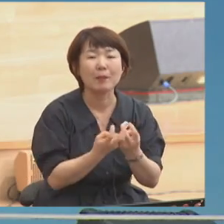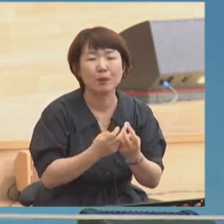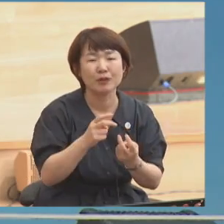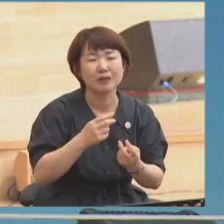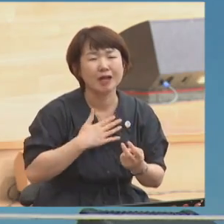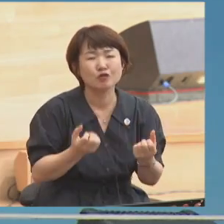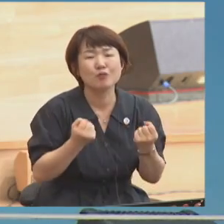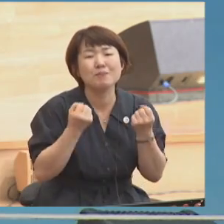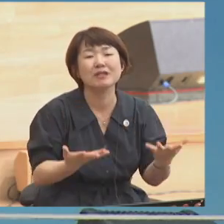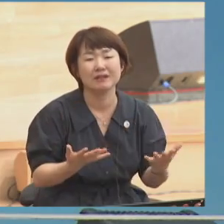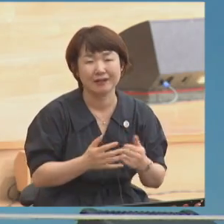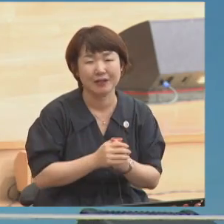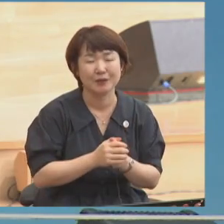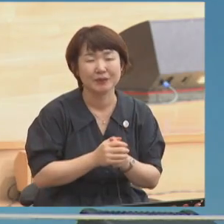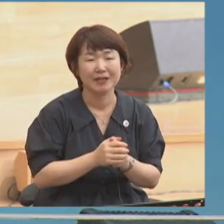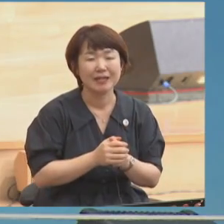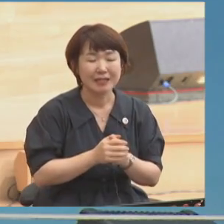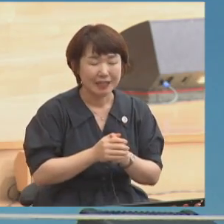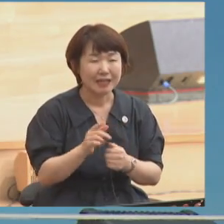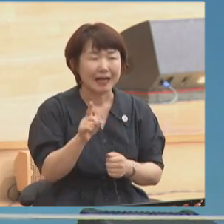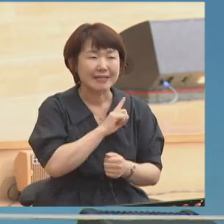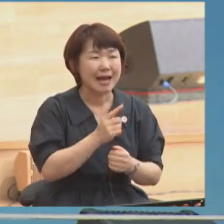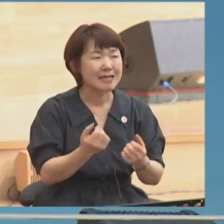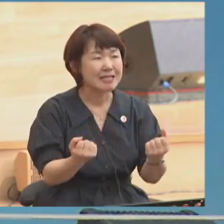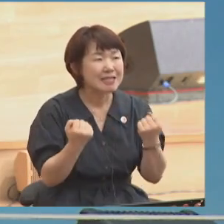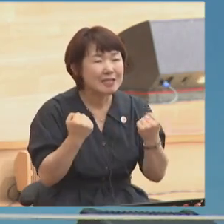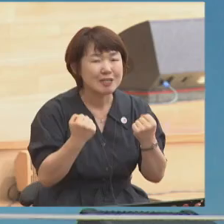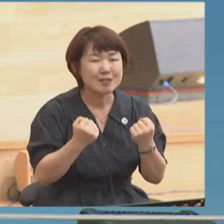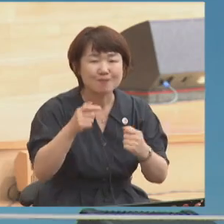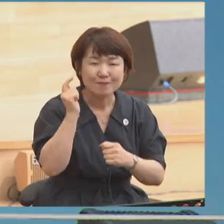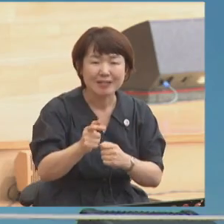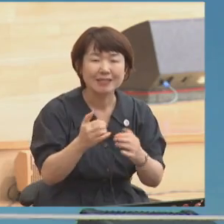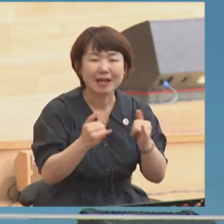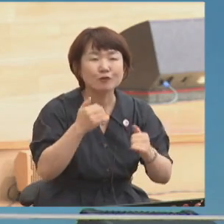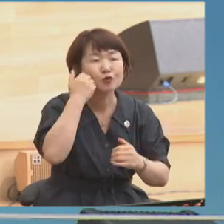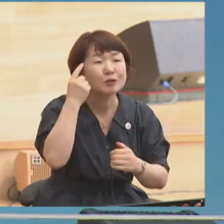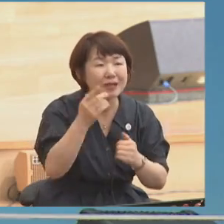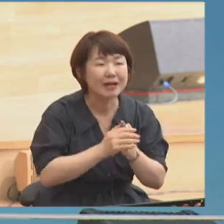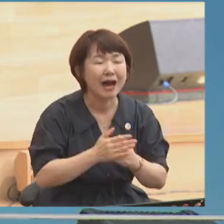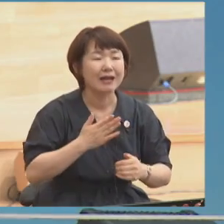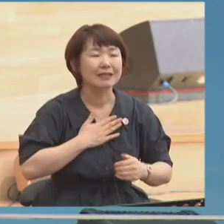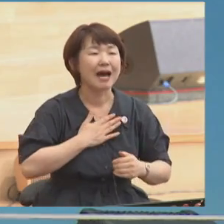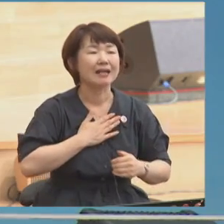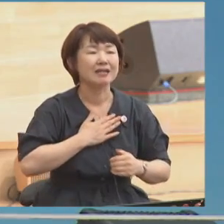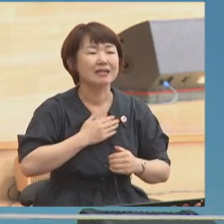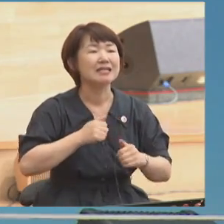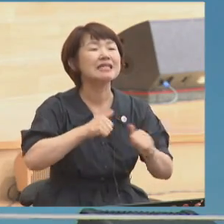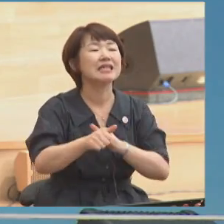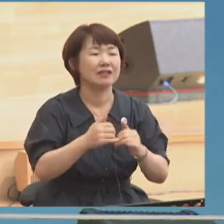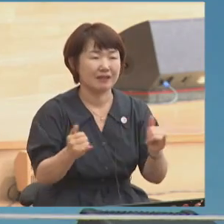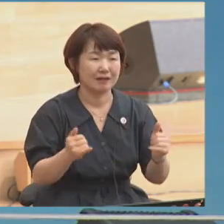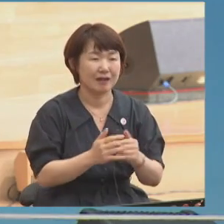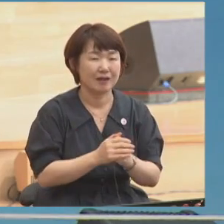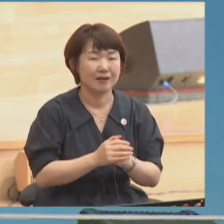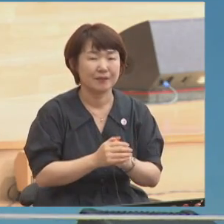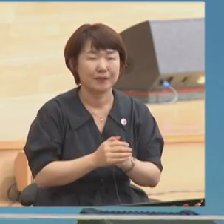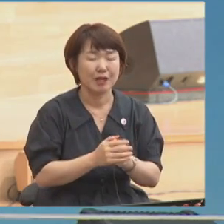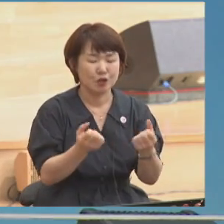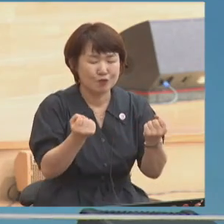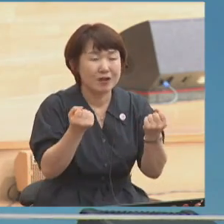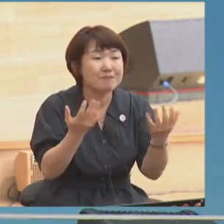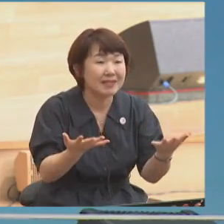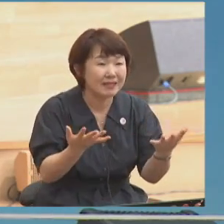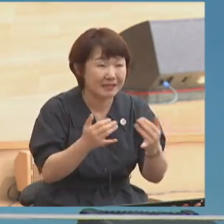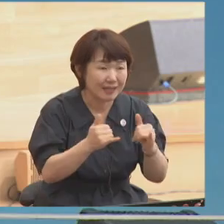묻죠. 그렇게 묻습니다. 힘센 사람이 누구냐? 대답을 합니다. 자기를 이기는 자. 주먹을 푸는